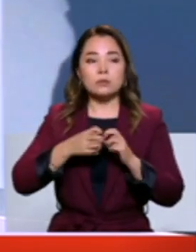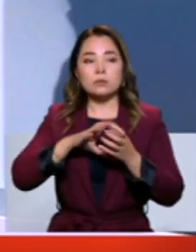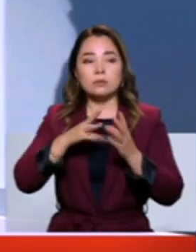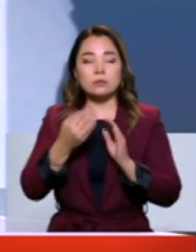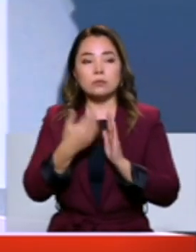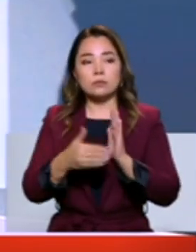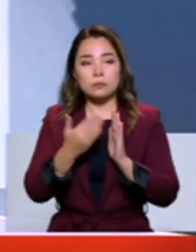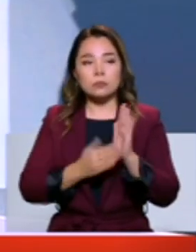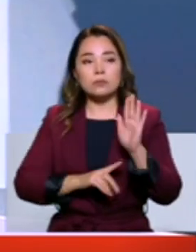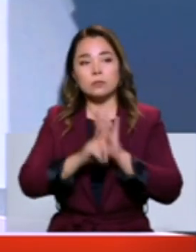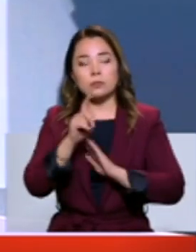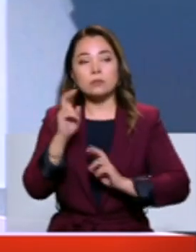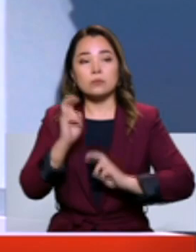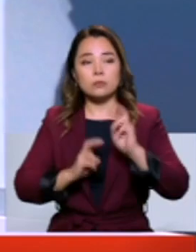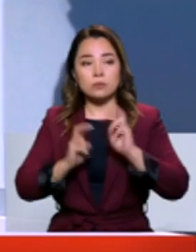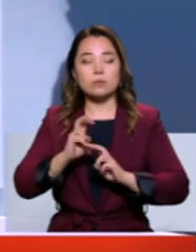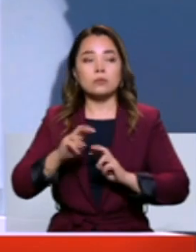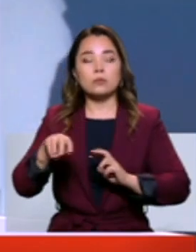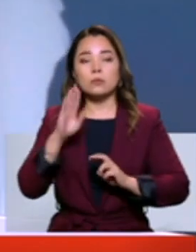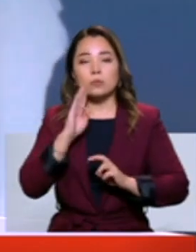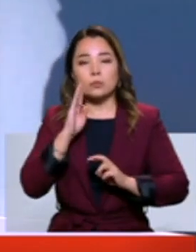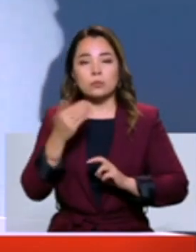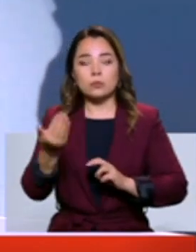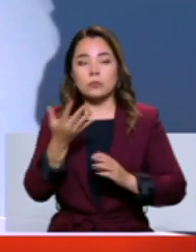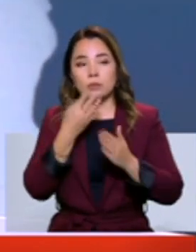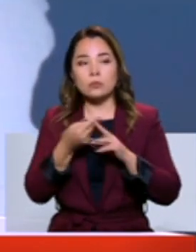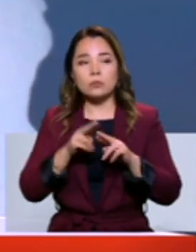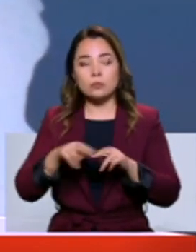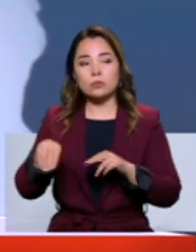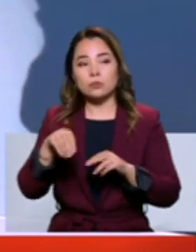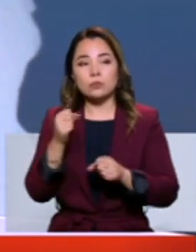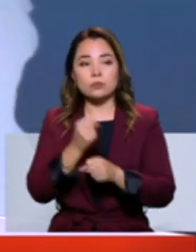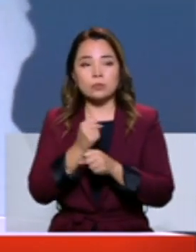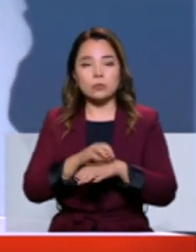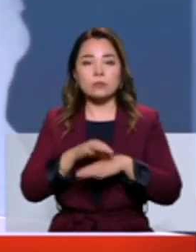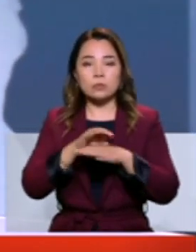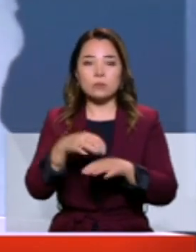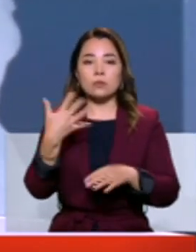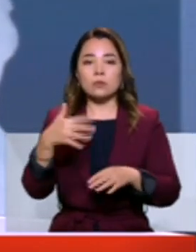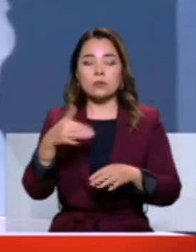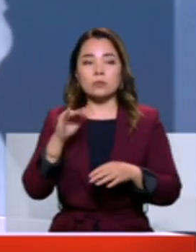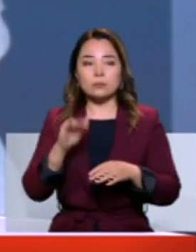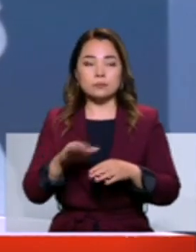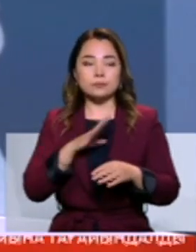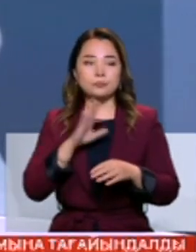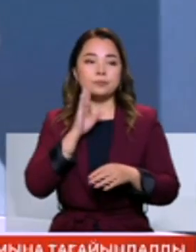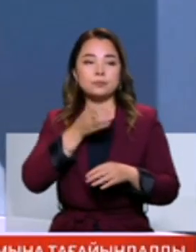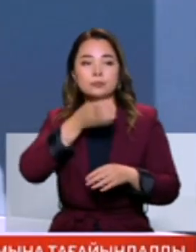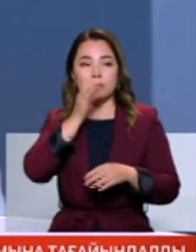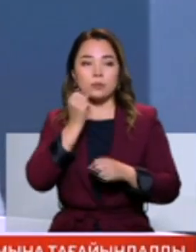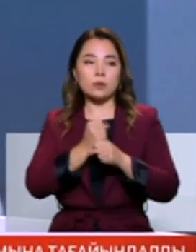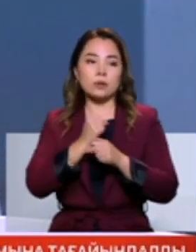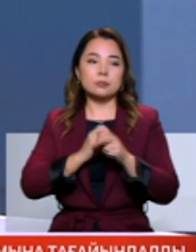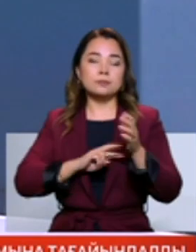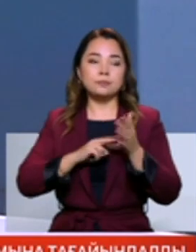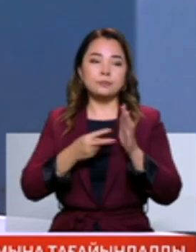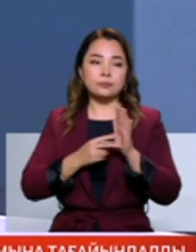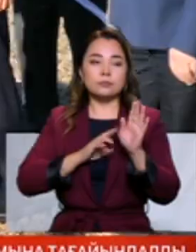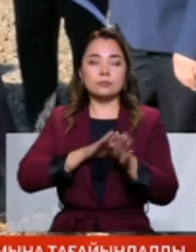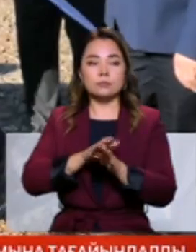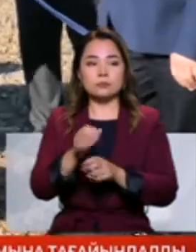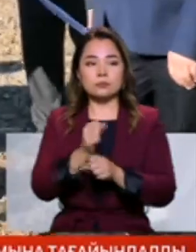қолға алынды. Зауыт теңіз суын тұшытып, тәулігіне 50 мың текше метр тіршілік нәрін өндірмек.